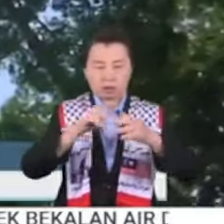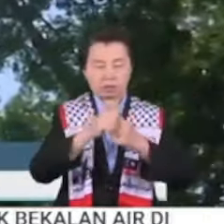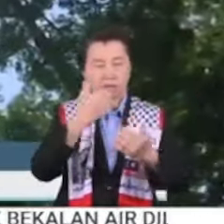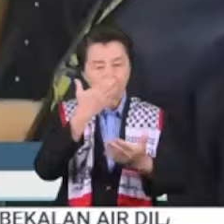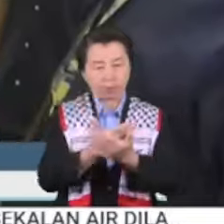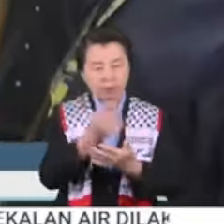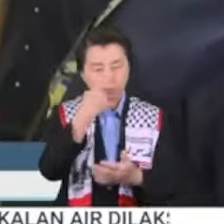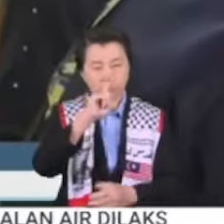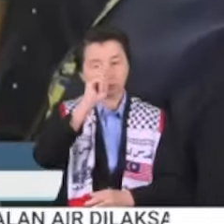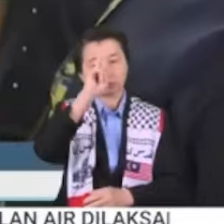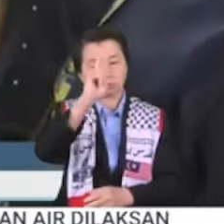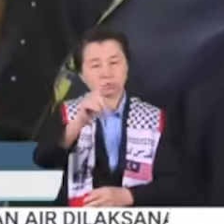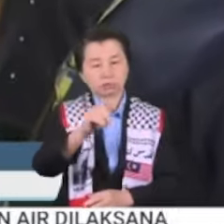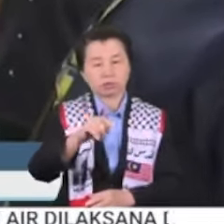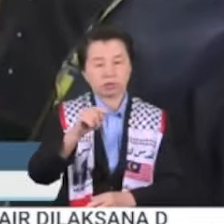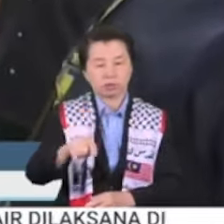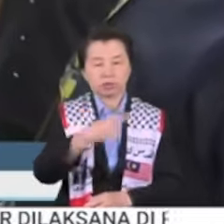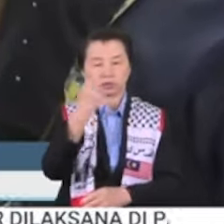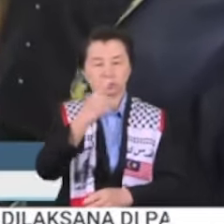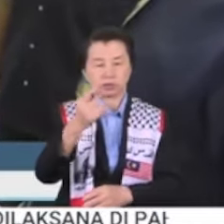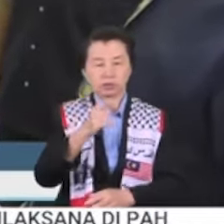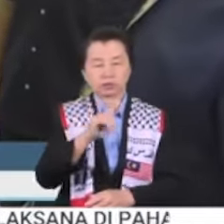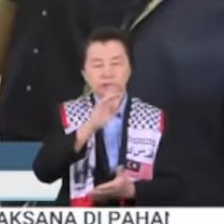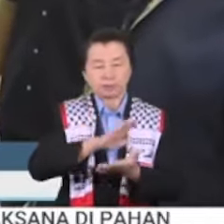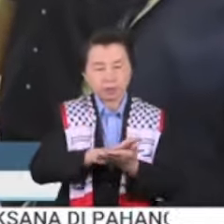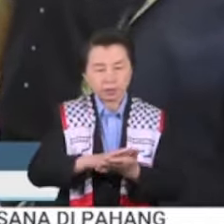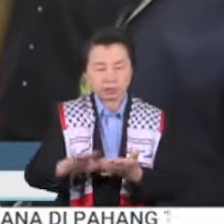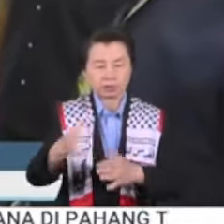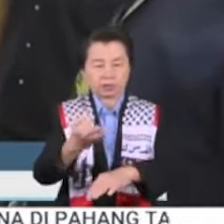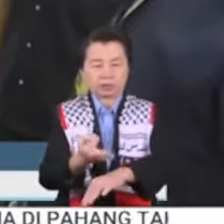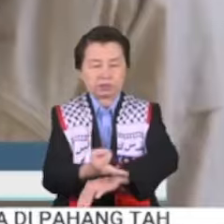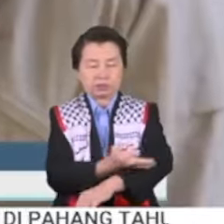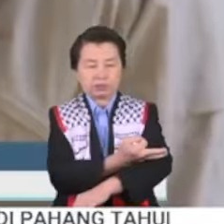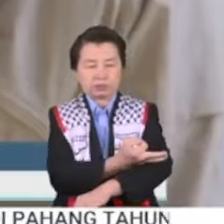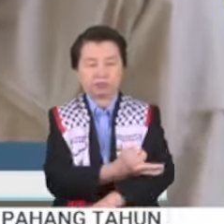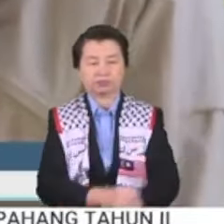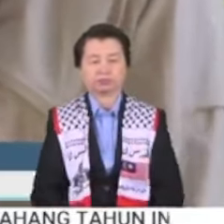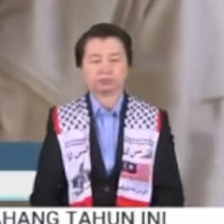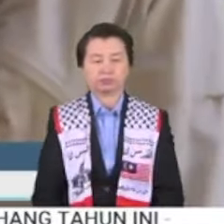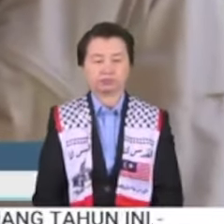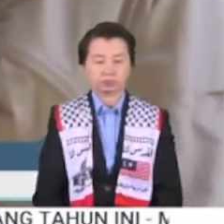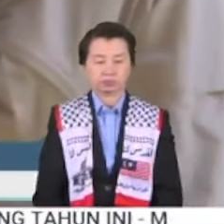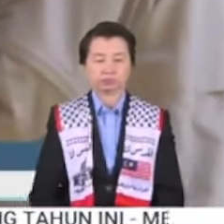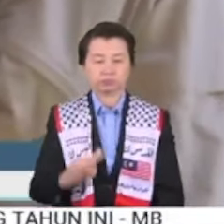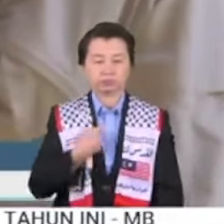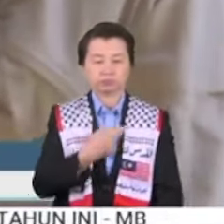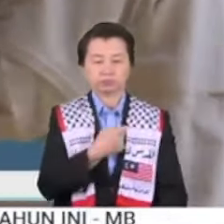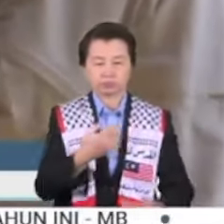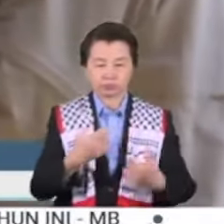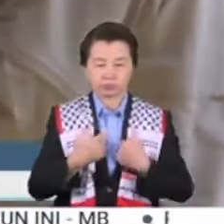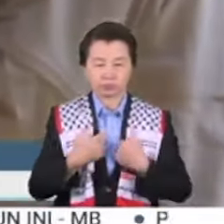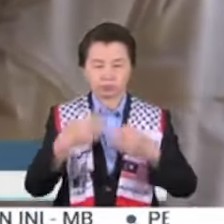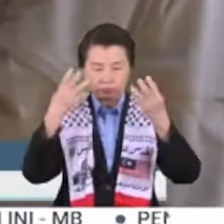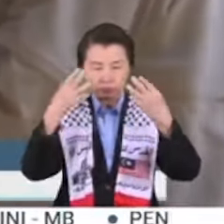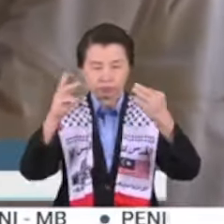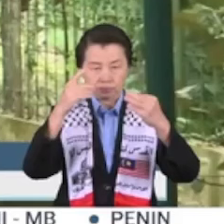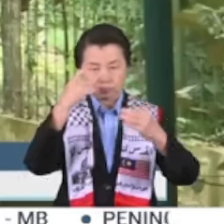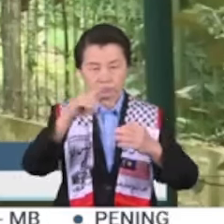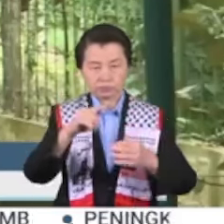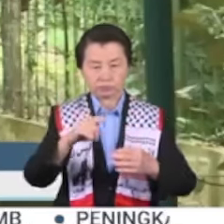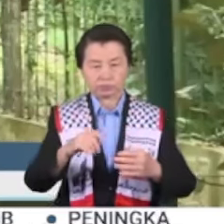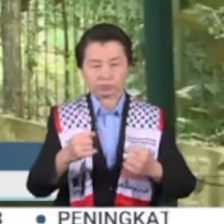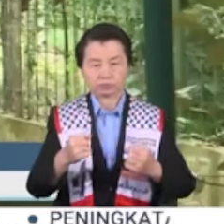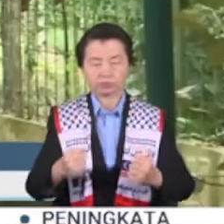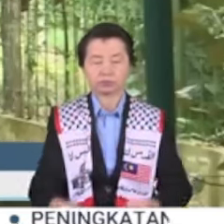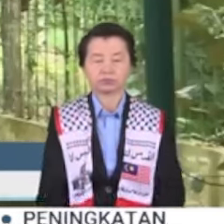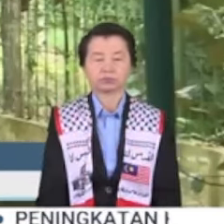rapi bagi memastikan ia sentiasa bersih dan segar. Kita pruning dia, cantik dia, kasih lurus supaya dia lebih mantap